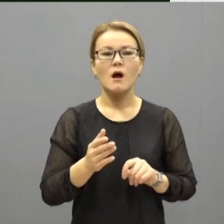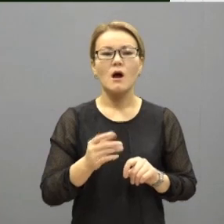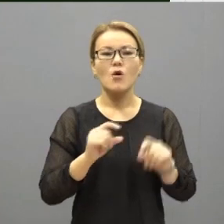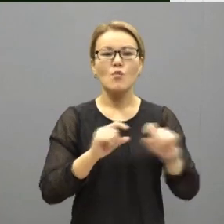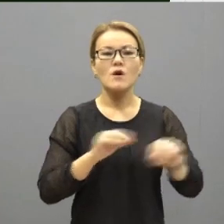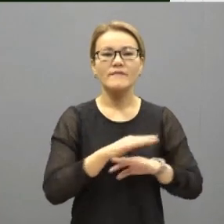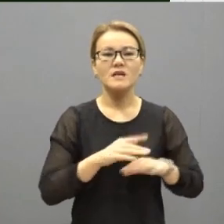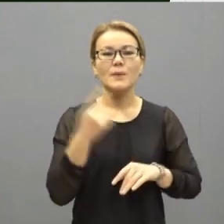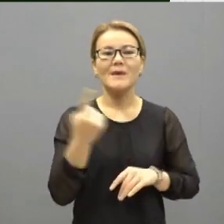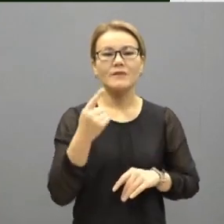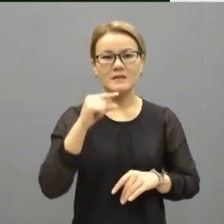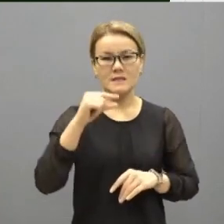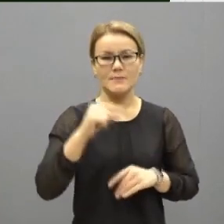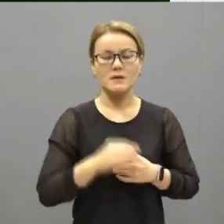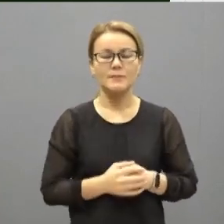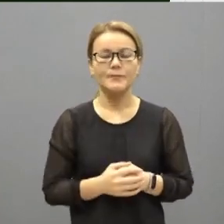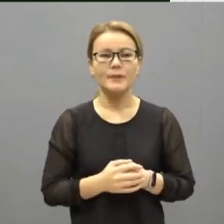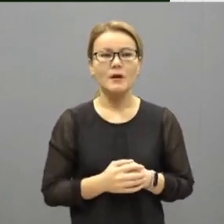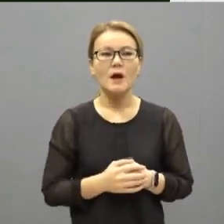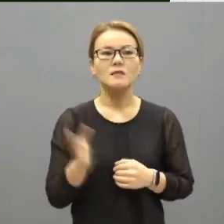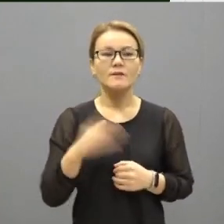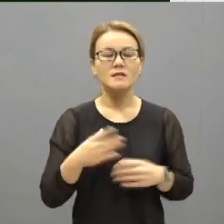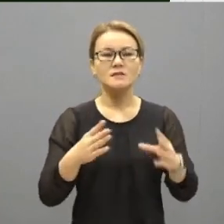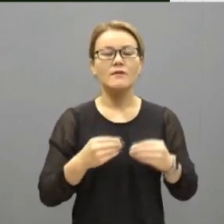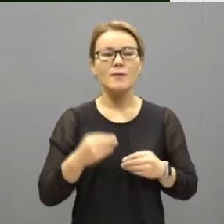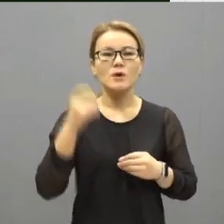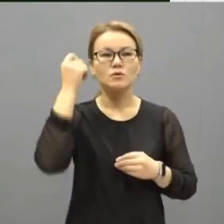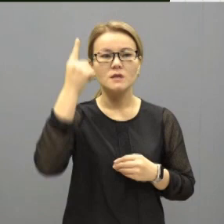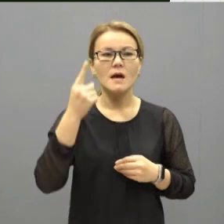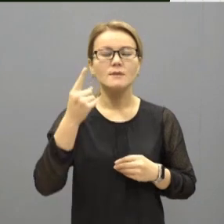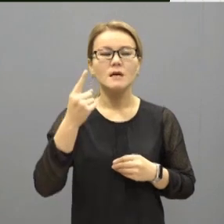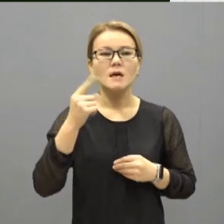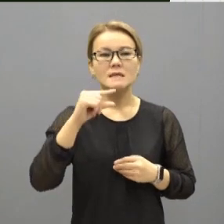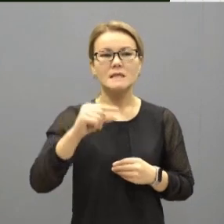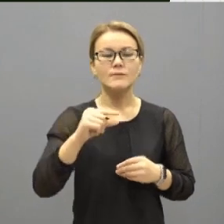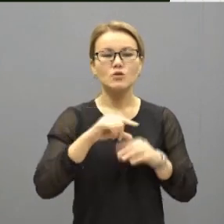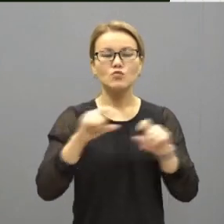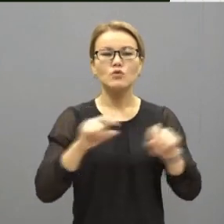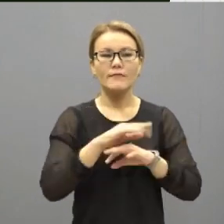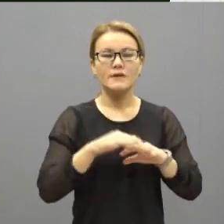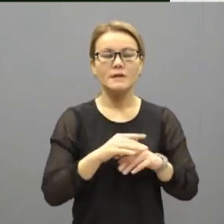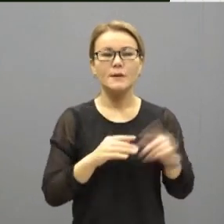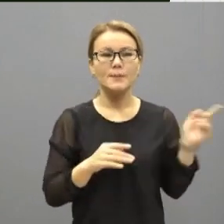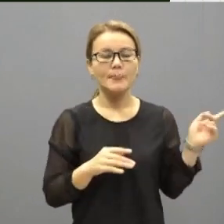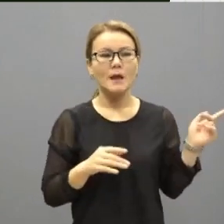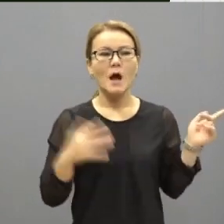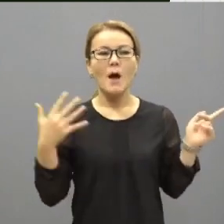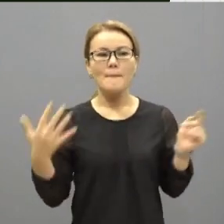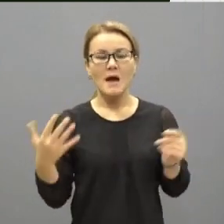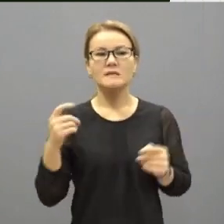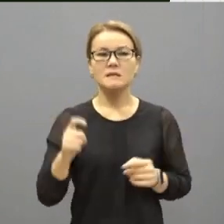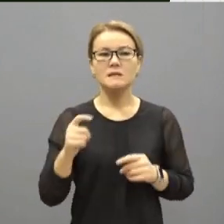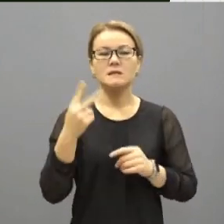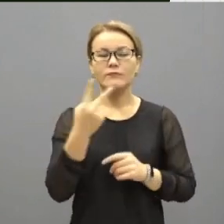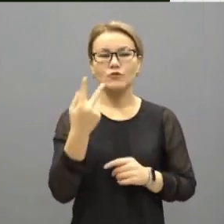первой степени. Давайте с вами определим степень данного уравнения. 5x в кубе.